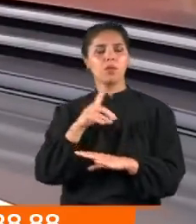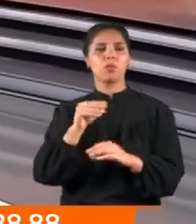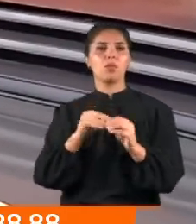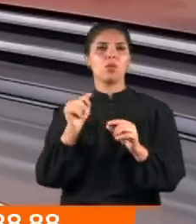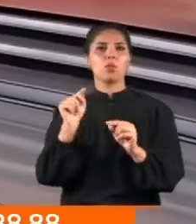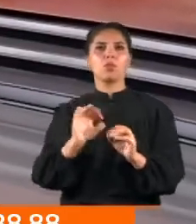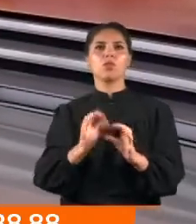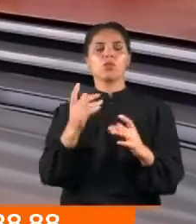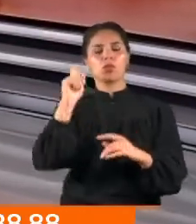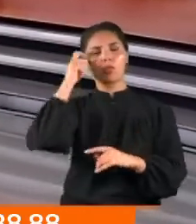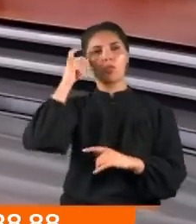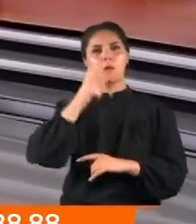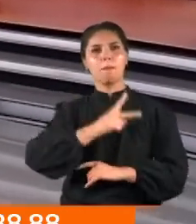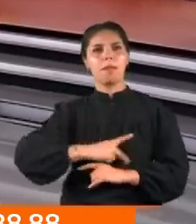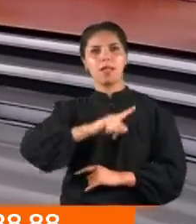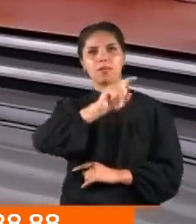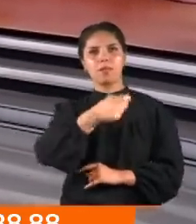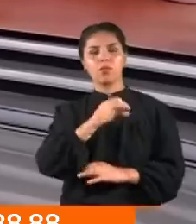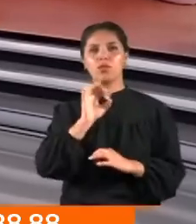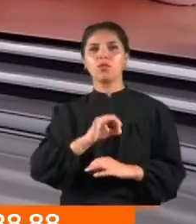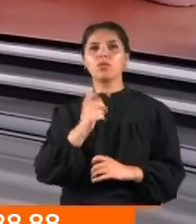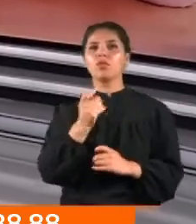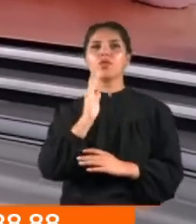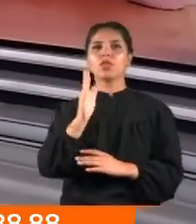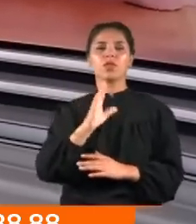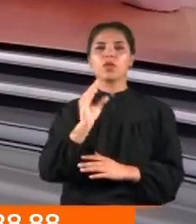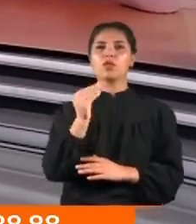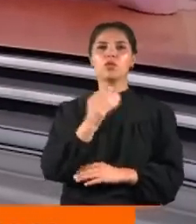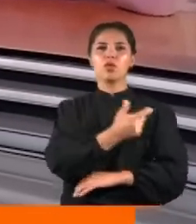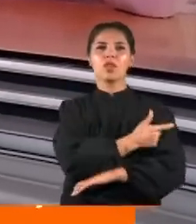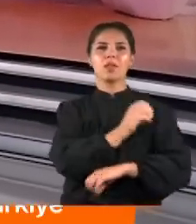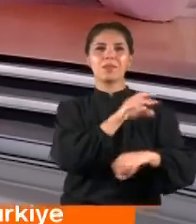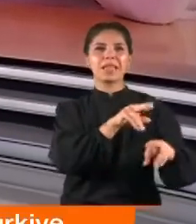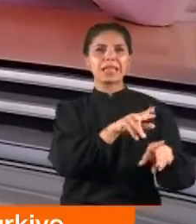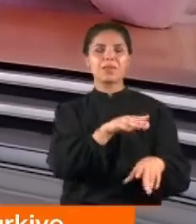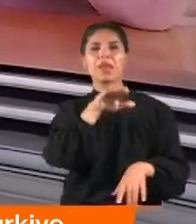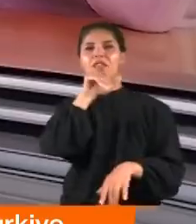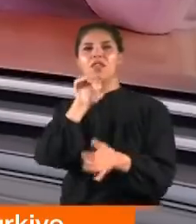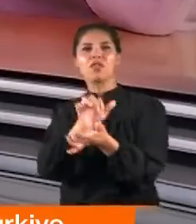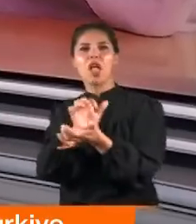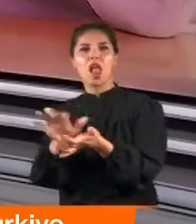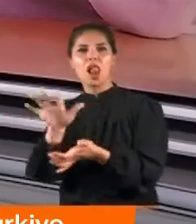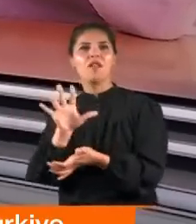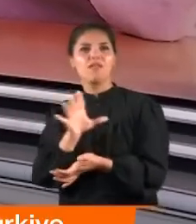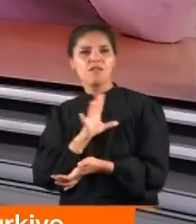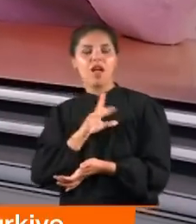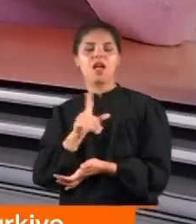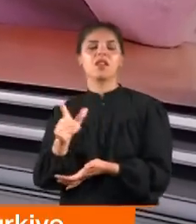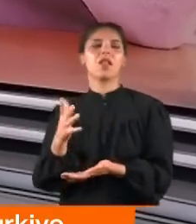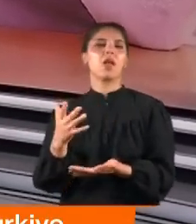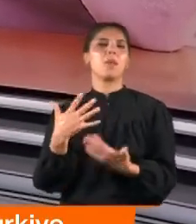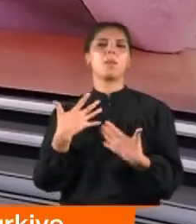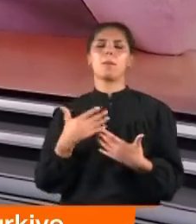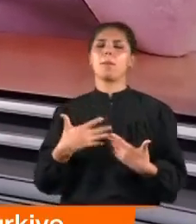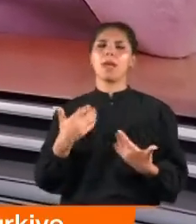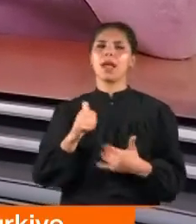sorun bu. Çözümü Üsküdar Belediyesi buldu. Artık işe giderken çocuğunuzu kreşe bırakır gibi yaşlı aile üyelerini de gözünüz arkada